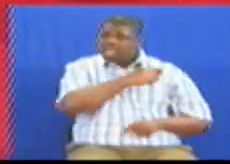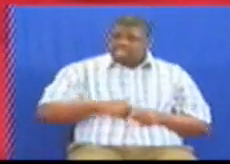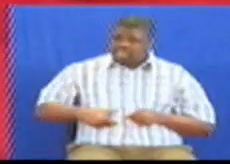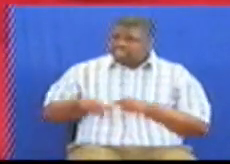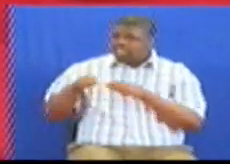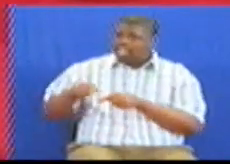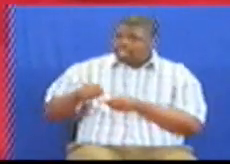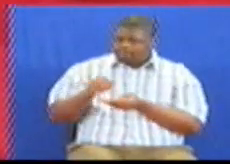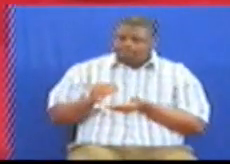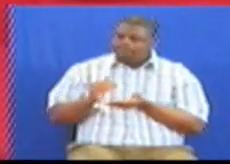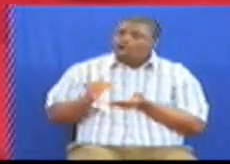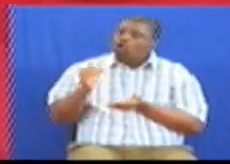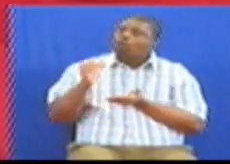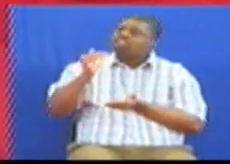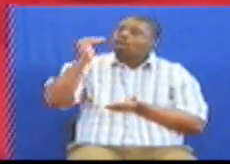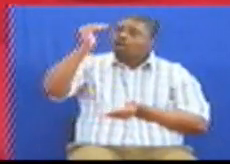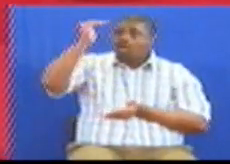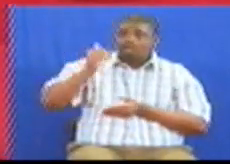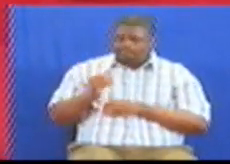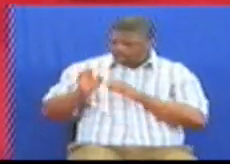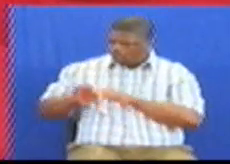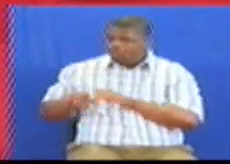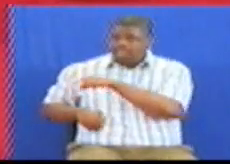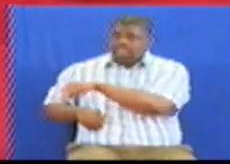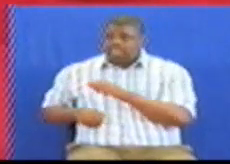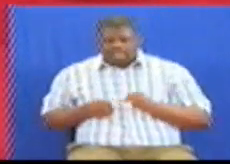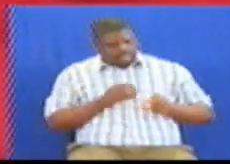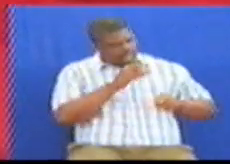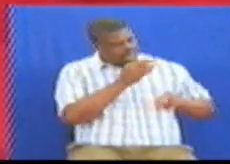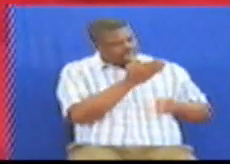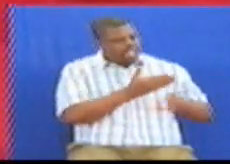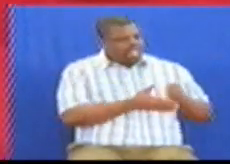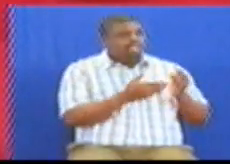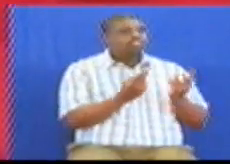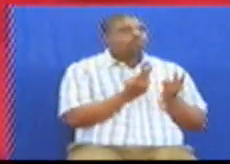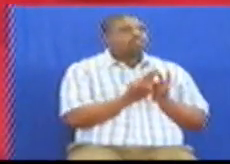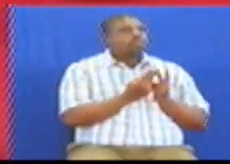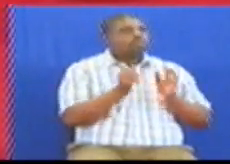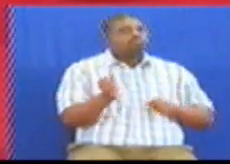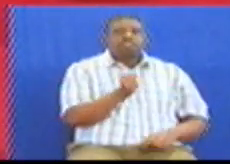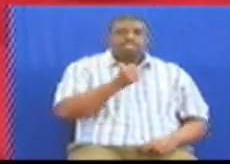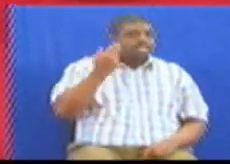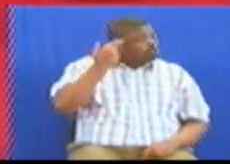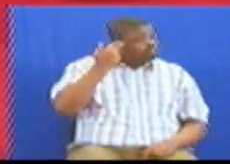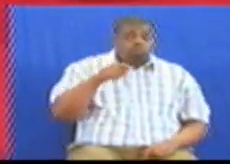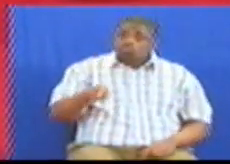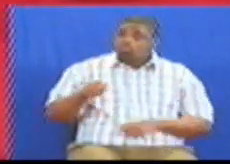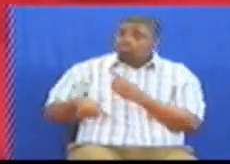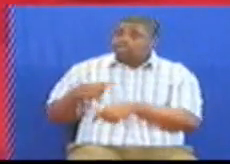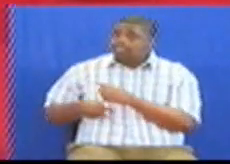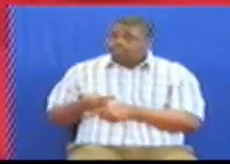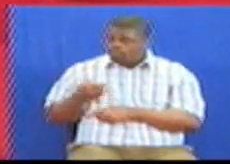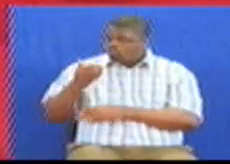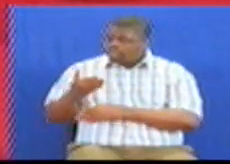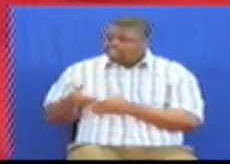magorofa ambayo aliahidi pale Magomeni atayajenga kama mzee Karume, huu mradi unakuja kujenga yale magorofa. Huu mradi unaondoa squatter zote katika